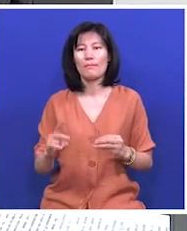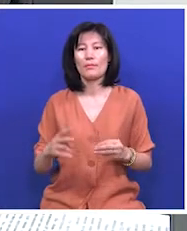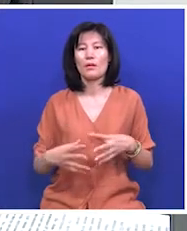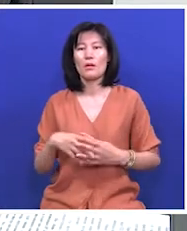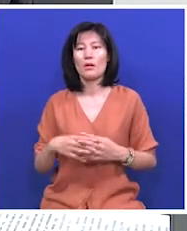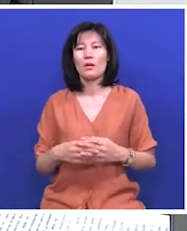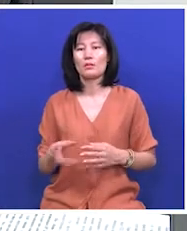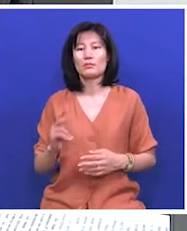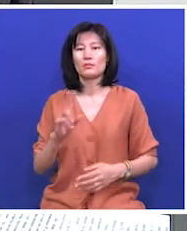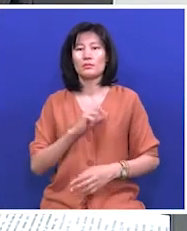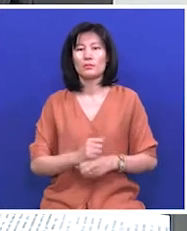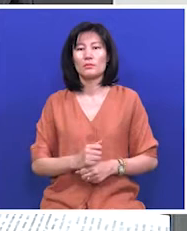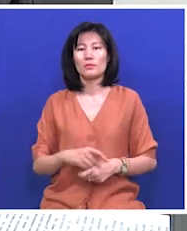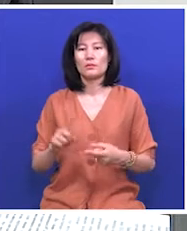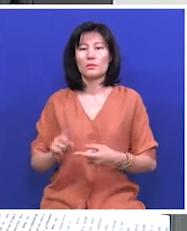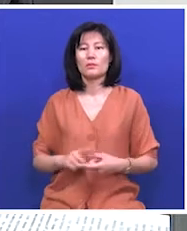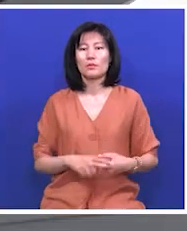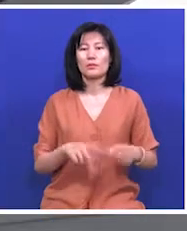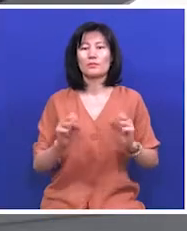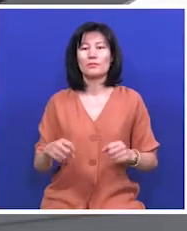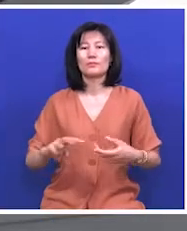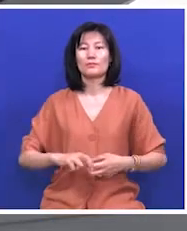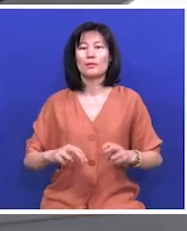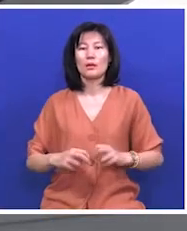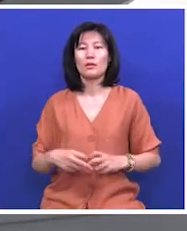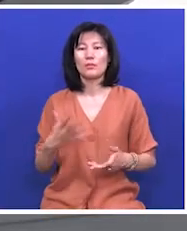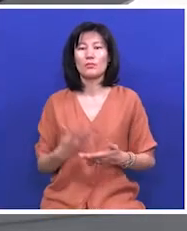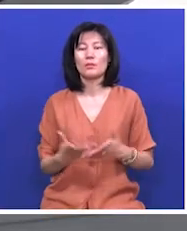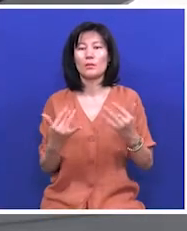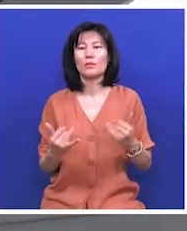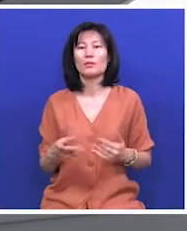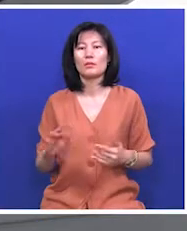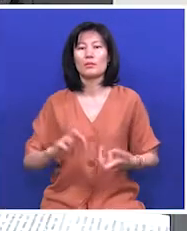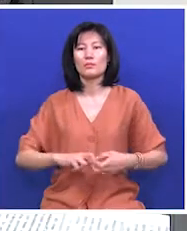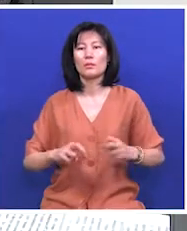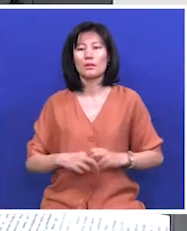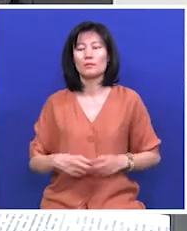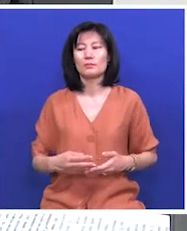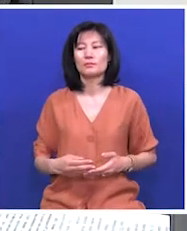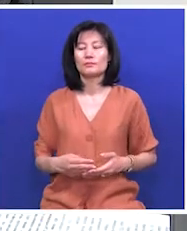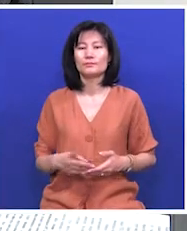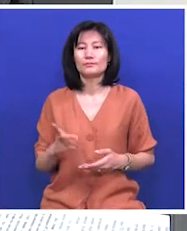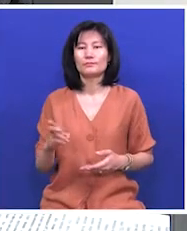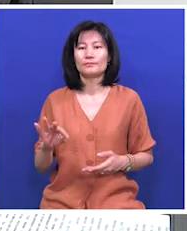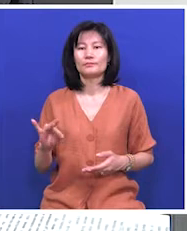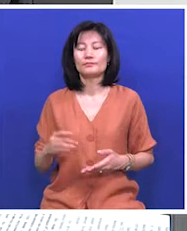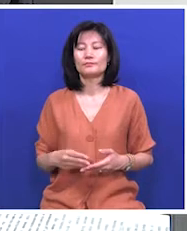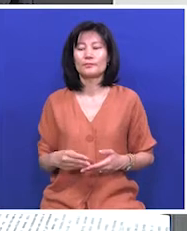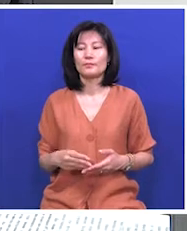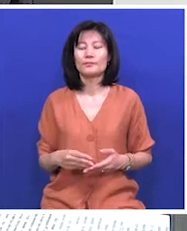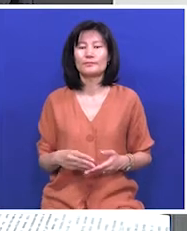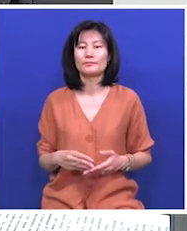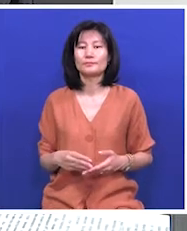тоннаға жуығы ауыл шаруашылық тауар өндірушілеріне таратылды. Негізгі мәселе мынау карантиндік мәселеге карантинге